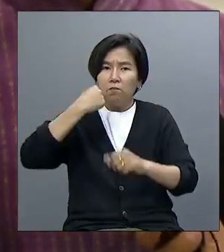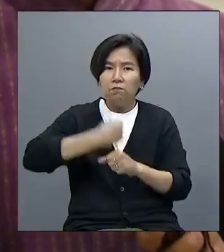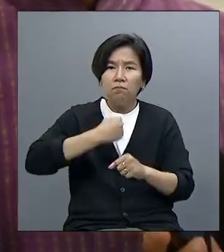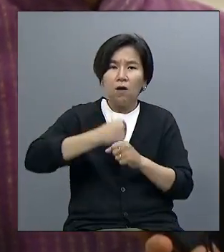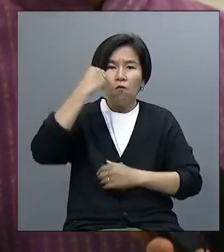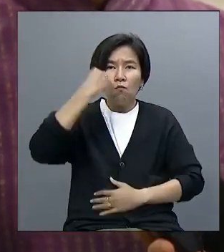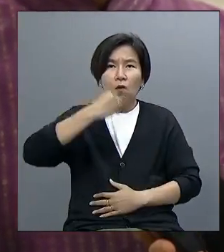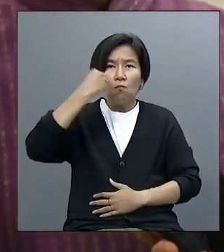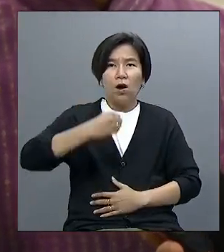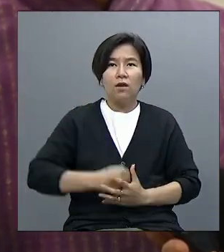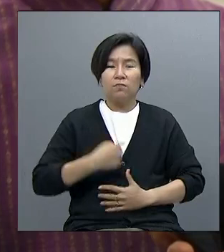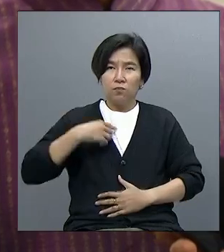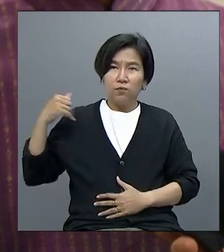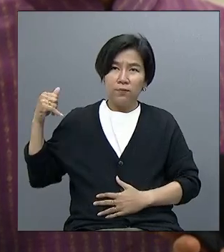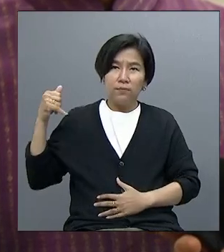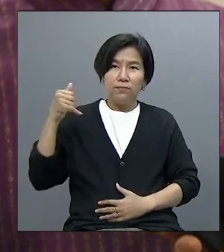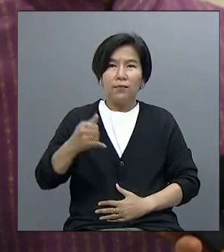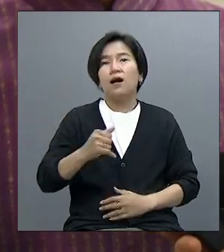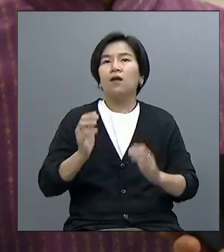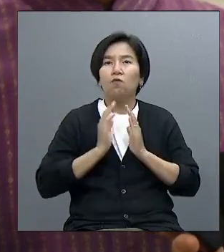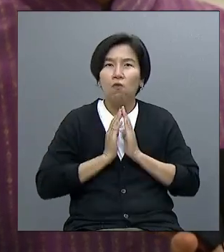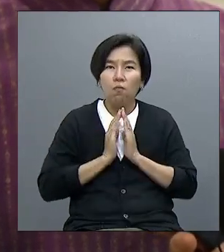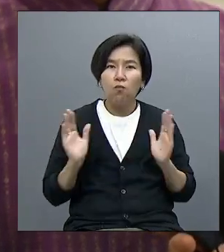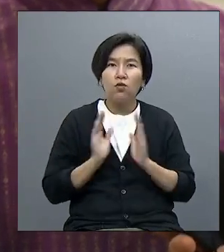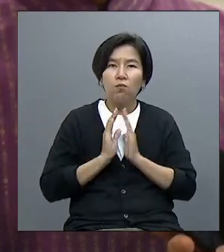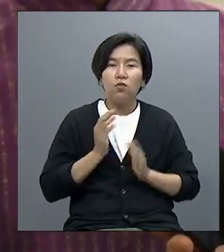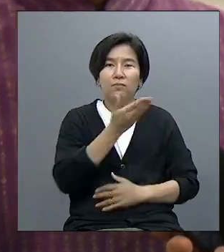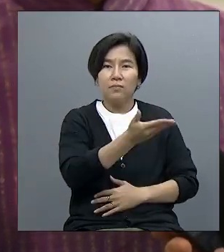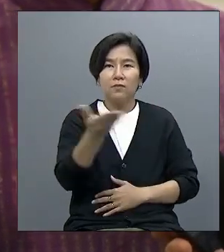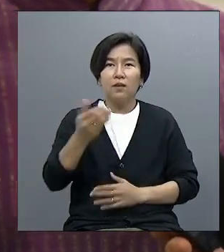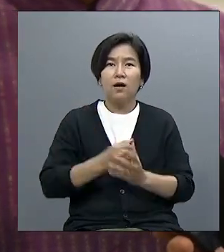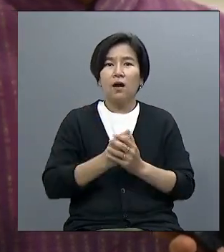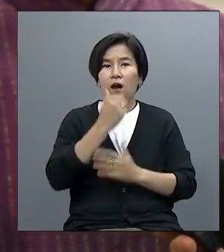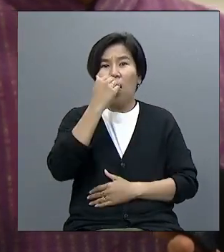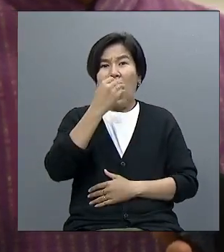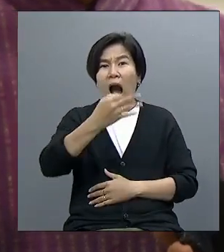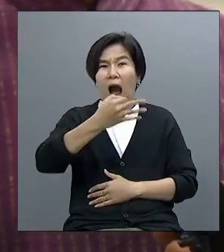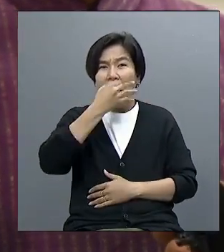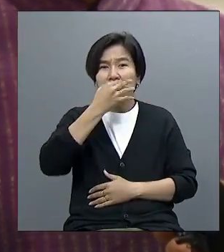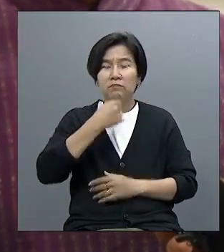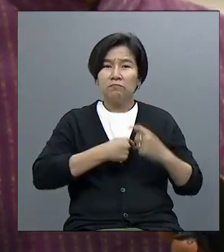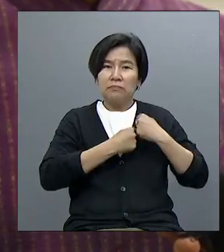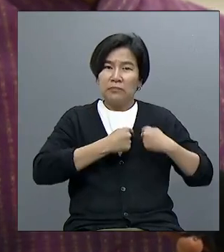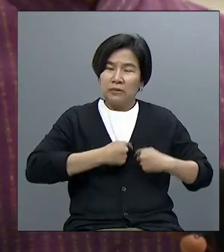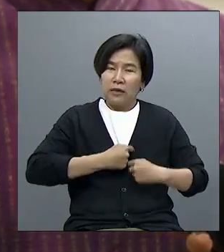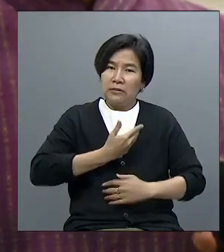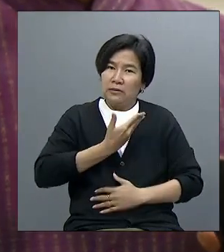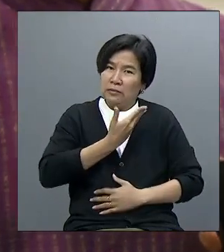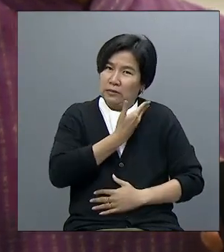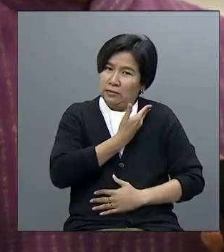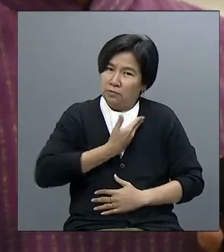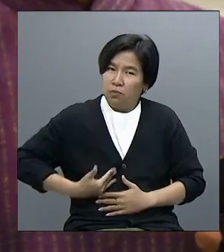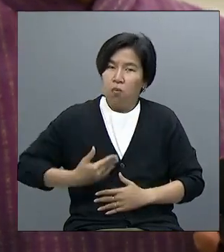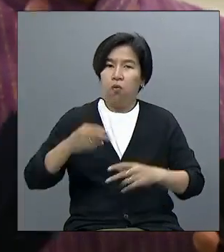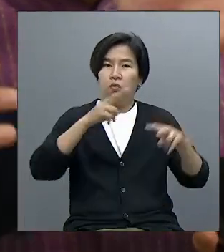ครับอยากจะมาขอบคุณพวกเขามากกว่าครับที่เลือกอาชีพนี้อาชีพที่เสียสละเพื่อดูแลคนอื่นๆ